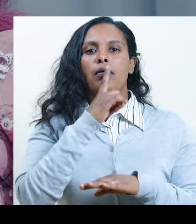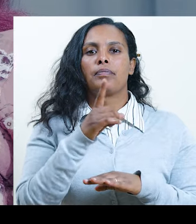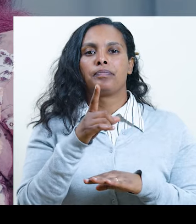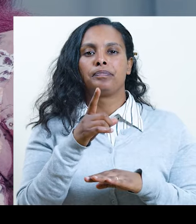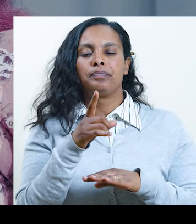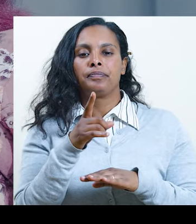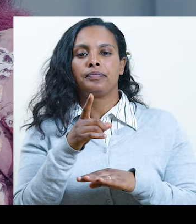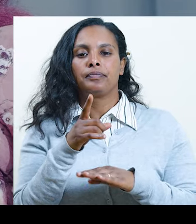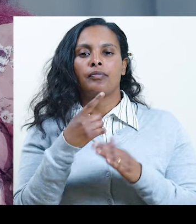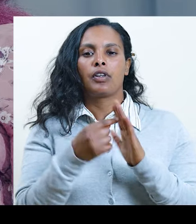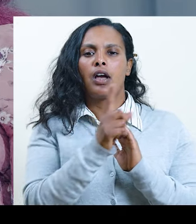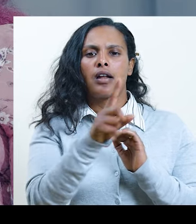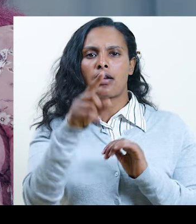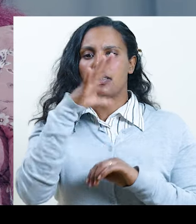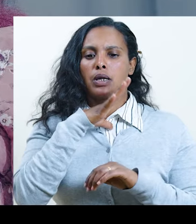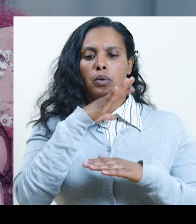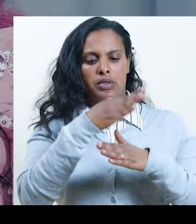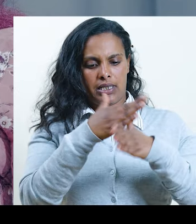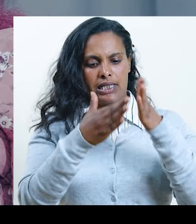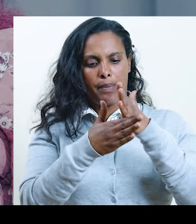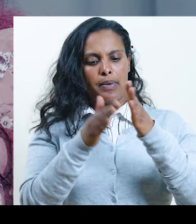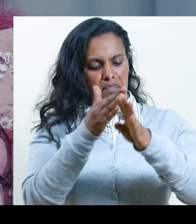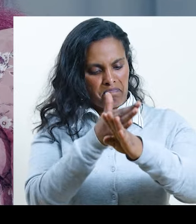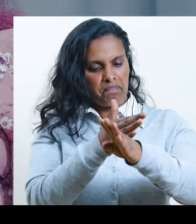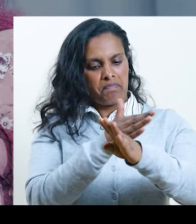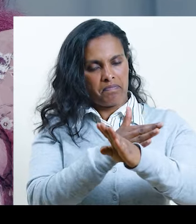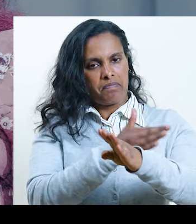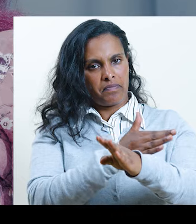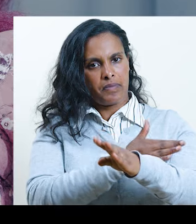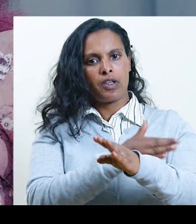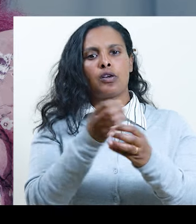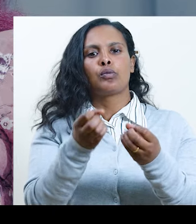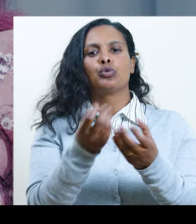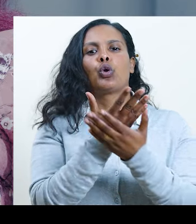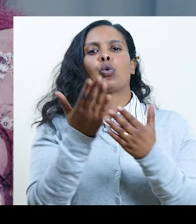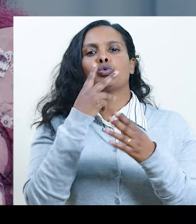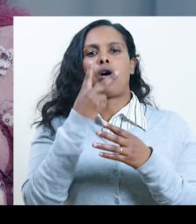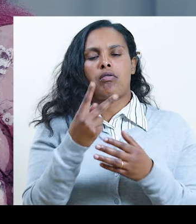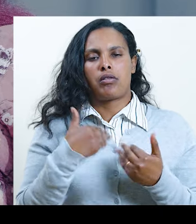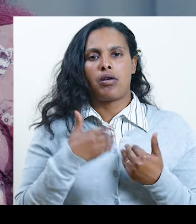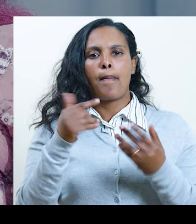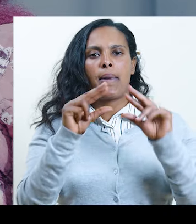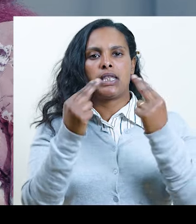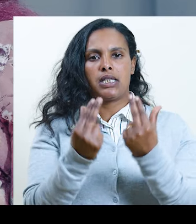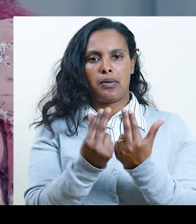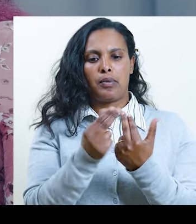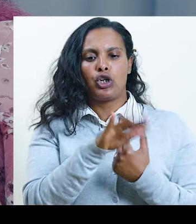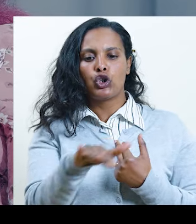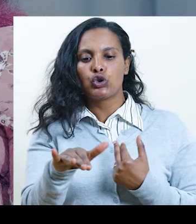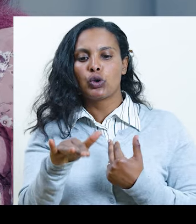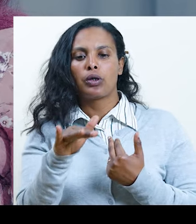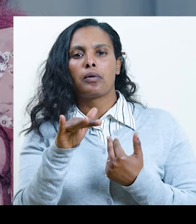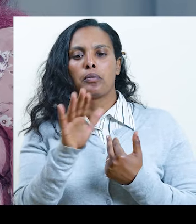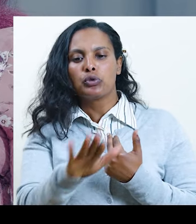በኋላ የህክምና ህይወቴ እያንዳንዱ ስቴፕ መስተካከል ጀመረ ማለት ነው። ብዙ ዋጋ የከፈሉ ቤተሰብም